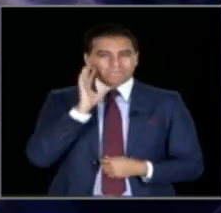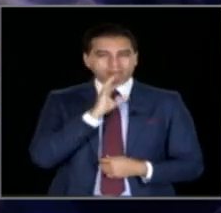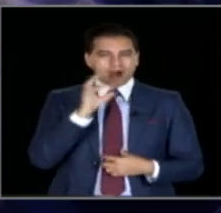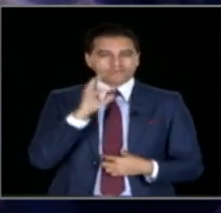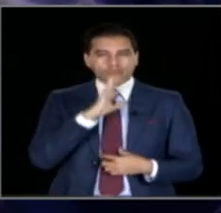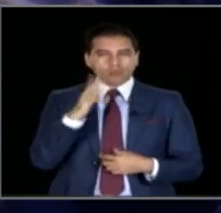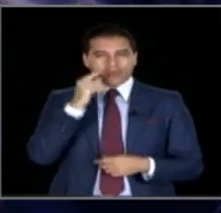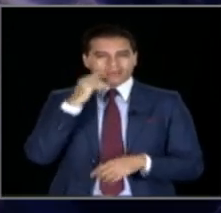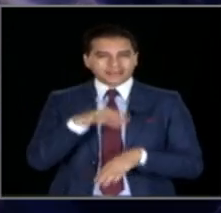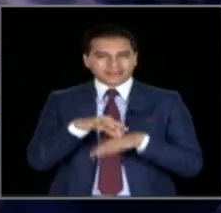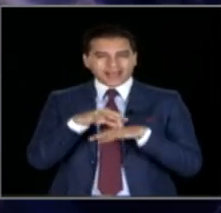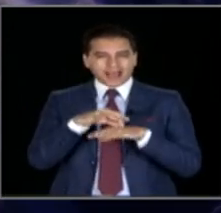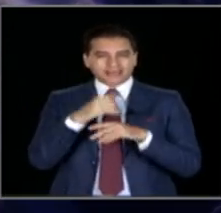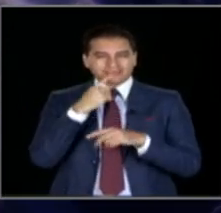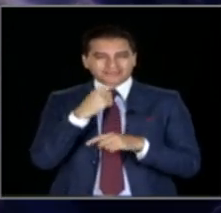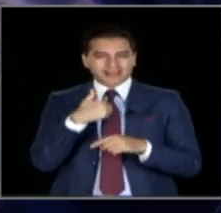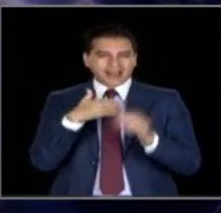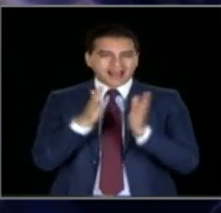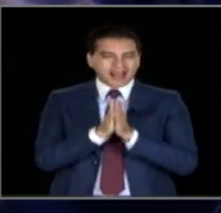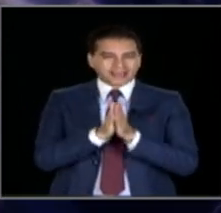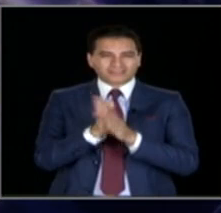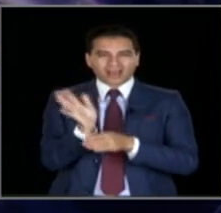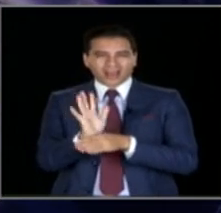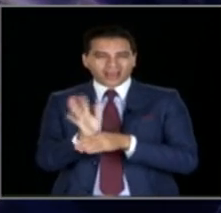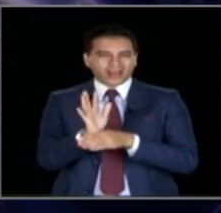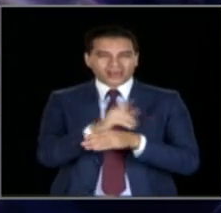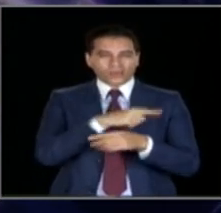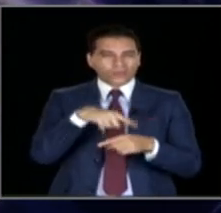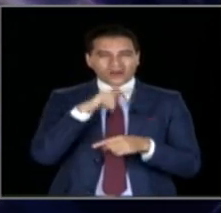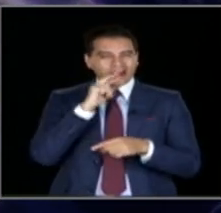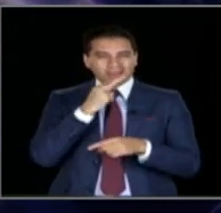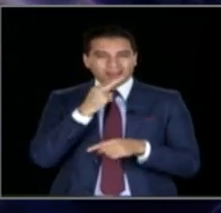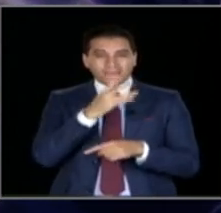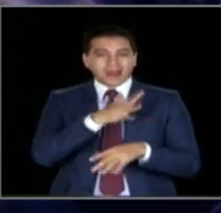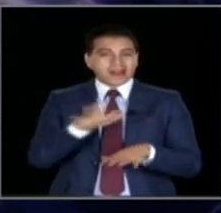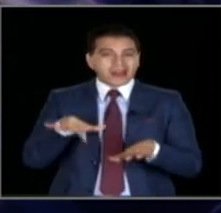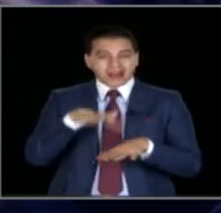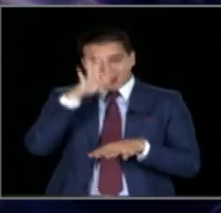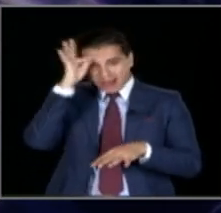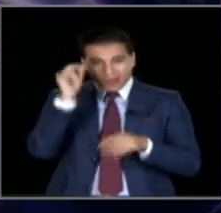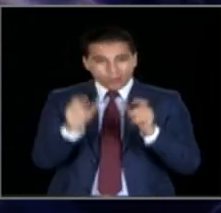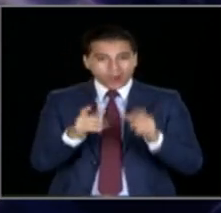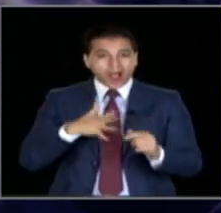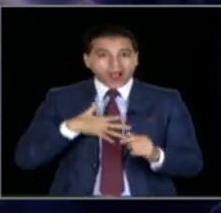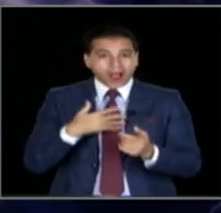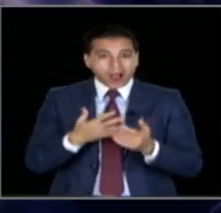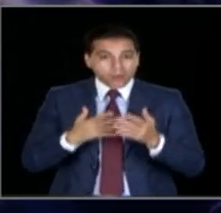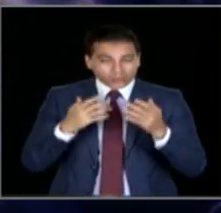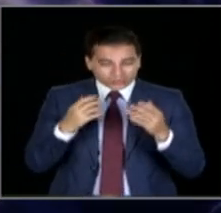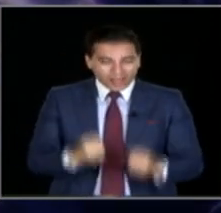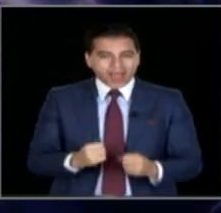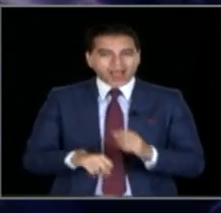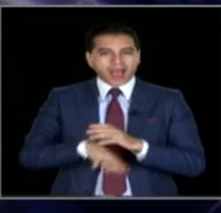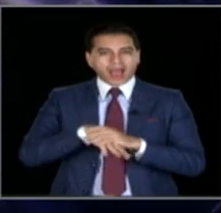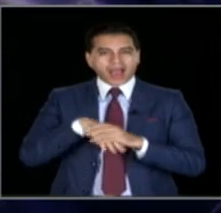الأعذار كاذبة يا صديقي، من يريد سيستطيع. فرحت جداً لأن هم فعلاً في ظل معترك